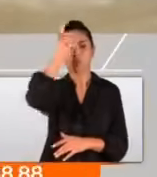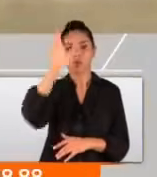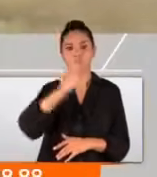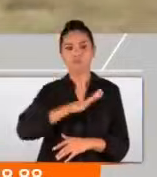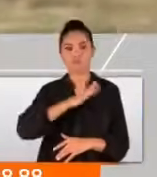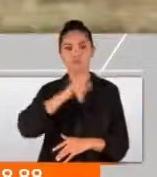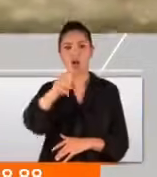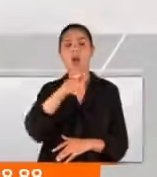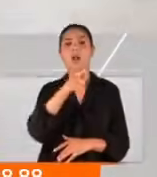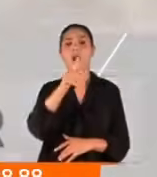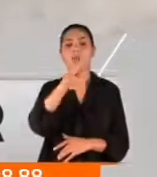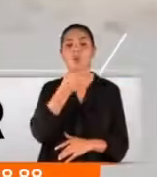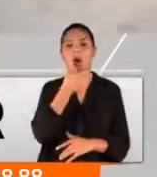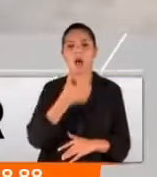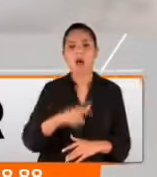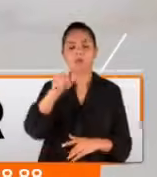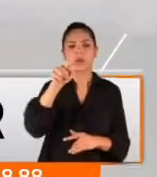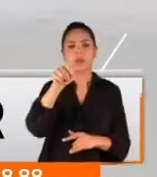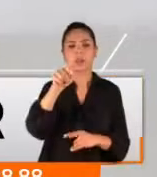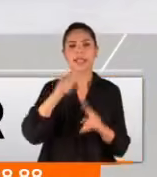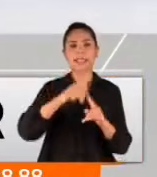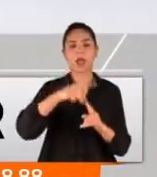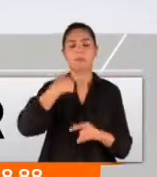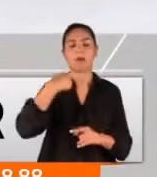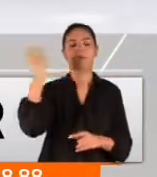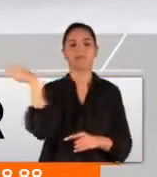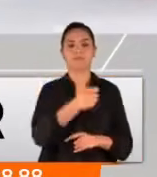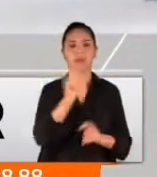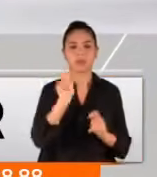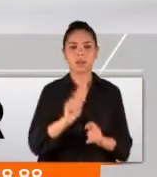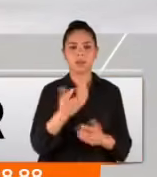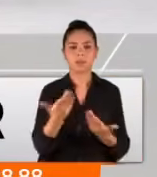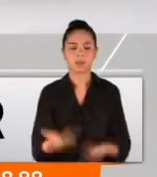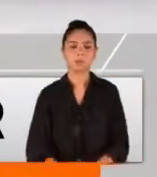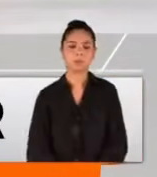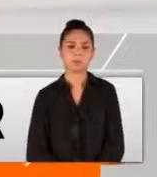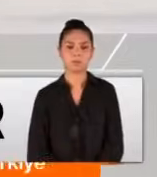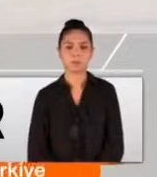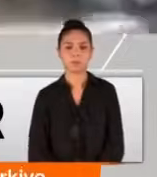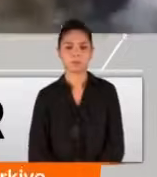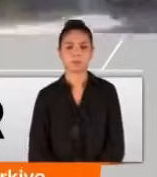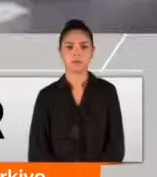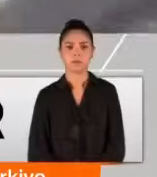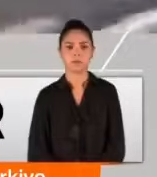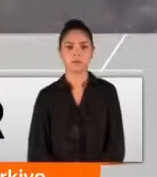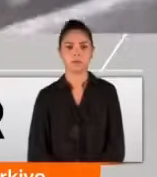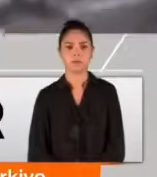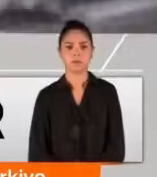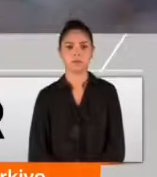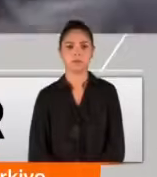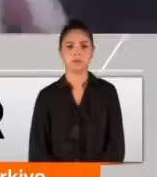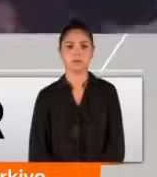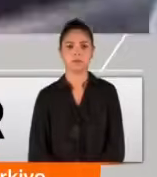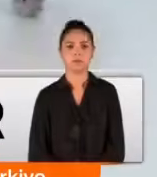Türk'üz diye bağırdıkça Taliban bize kırbaçla geri püskürttü. İnanın oraya ulaşana kadar gerçekten yani çok